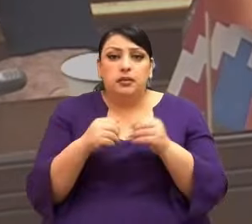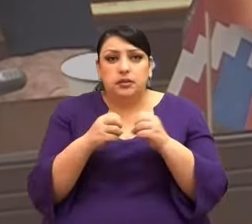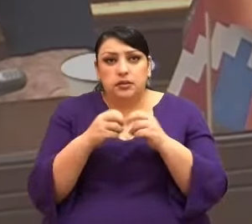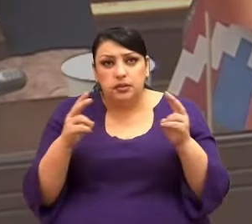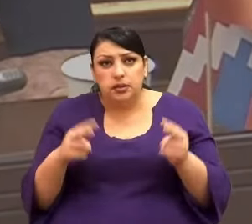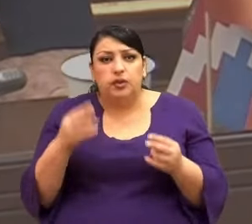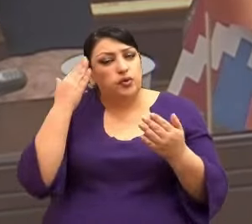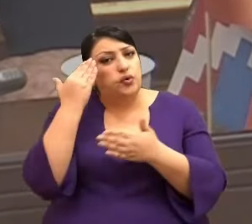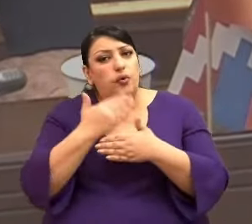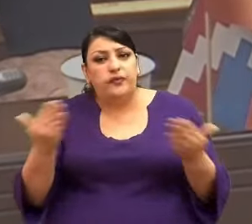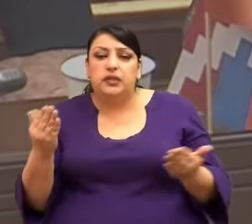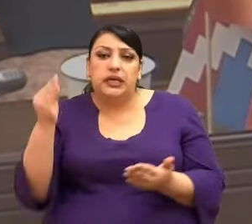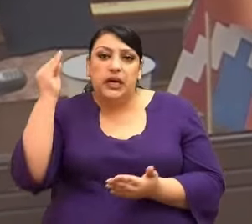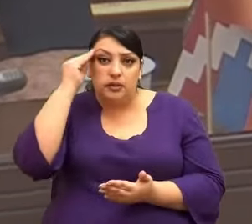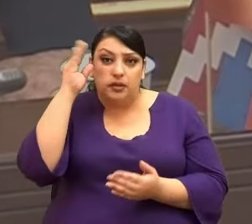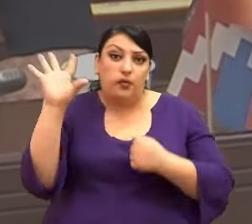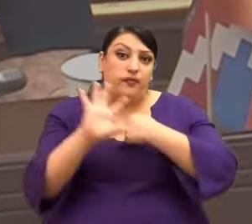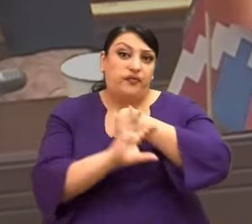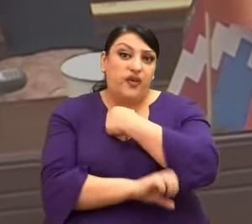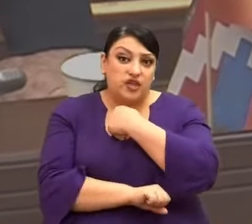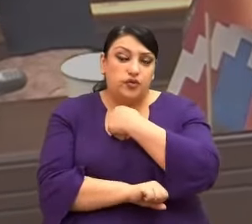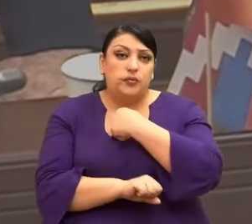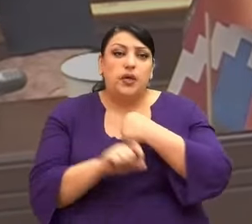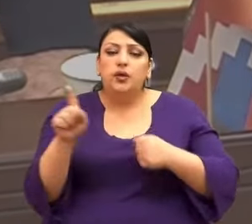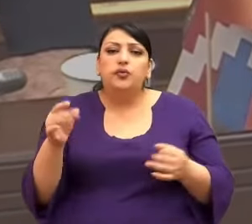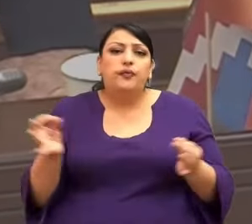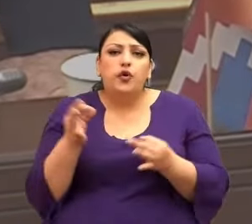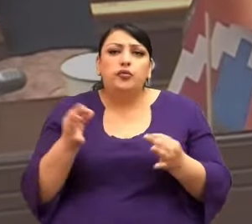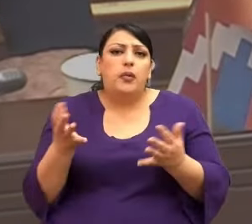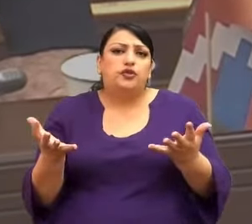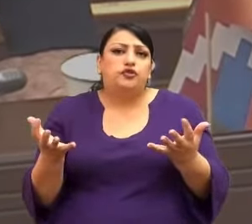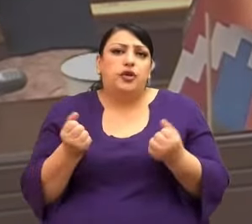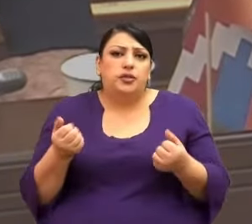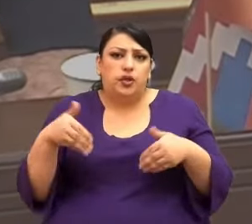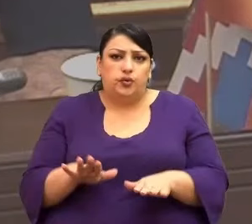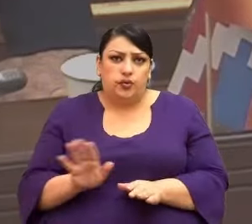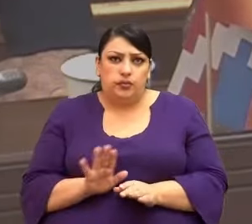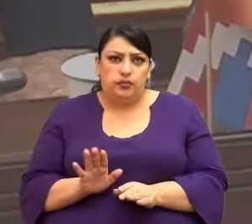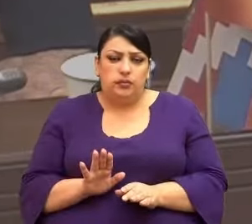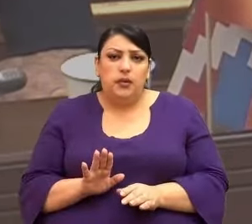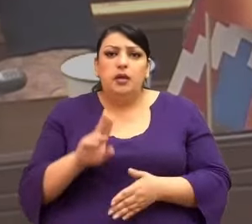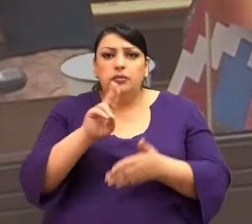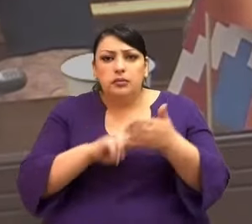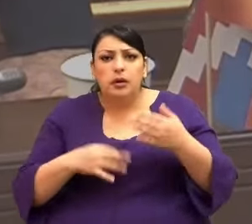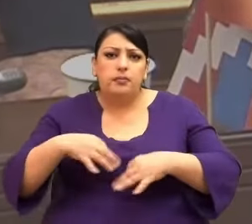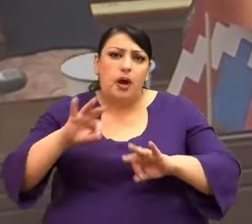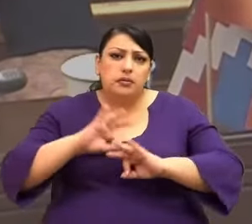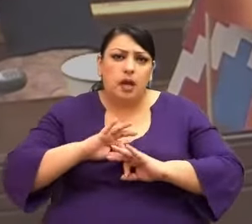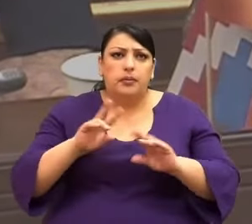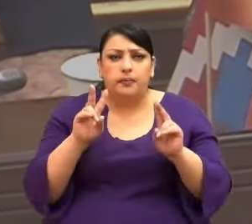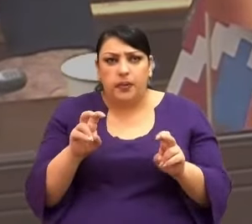հանրության կարծիքները, երբ որ դուք վերջում ոչ մի բան չեք ընդունում։ նոտարական եւ փաստաբանական ծառայությունների